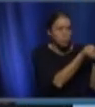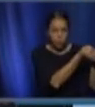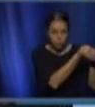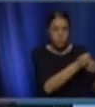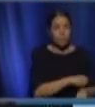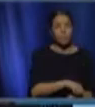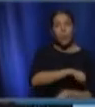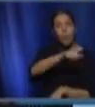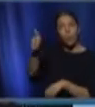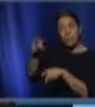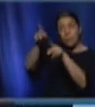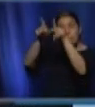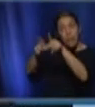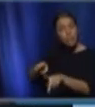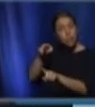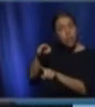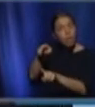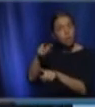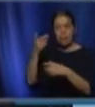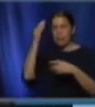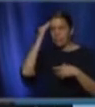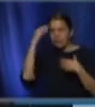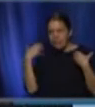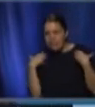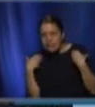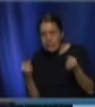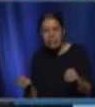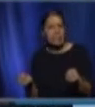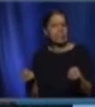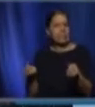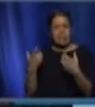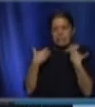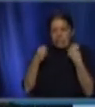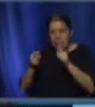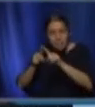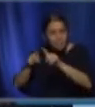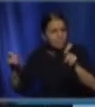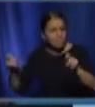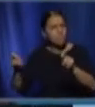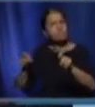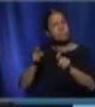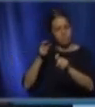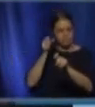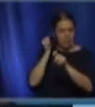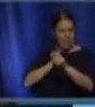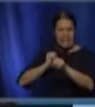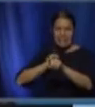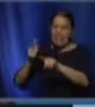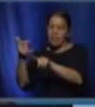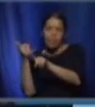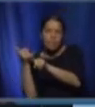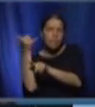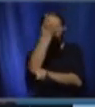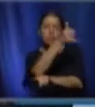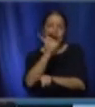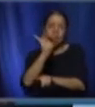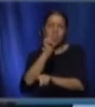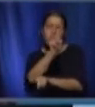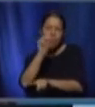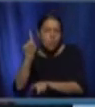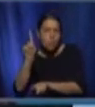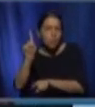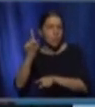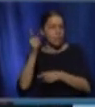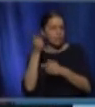essayez de les convaincre d'appeler Info Sociale, 811, pour éventuellement voir quelqu'un. Parce